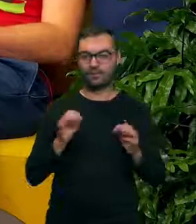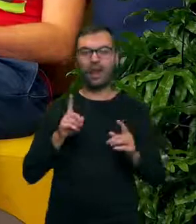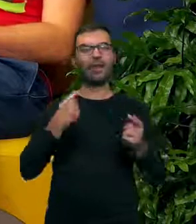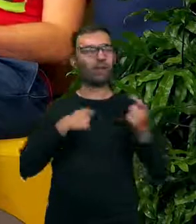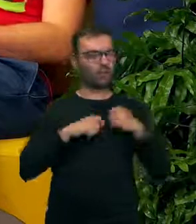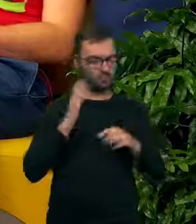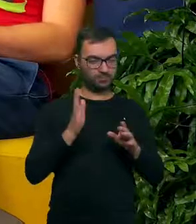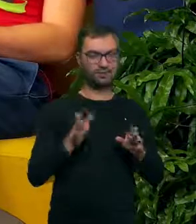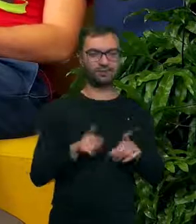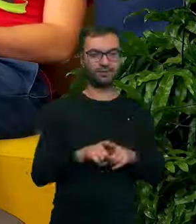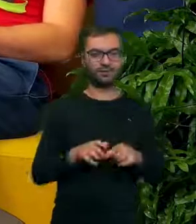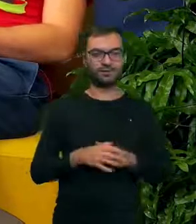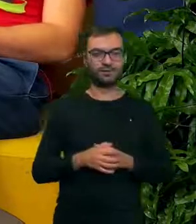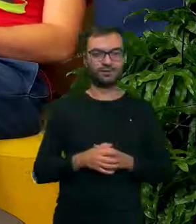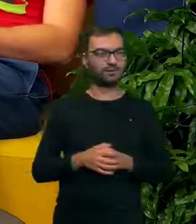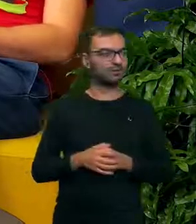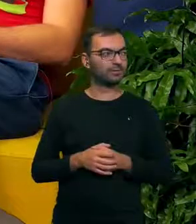kostiumie.